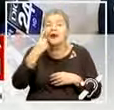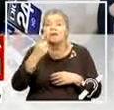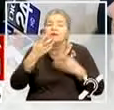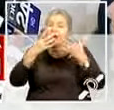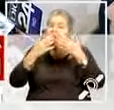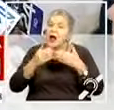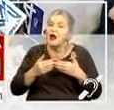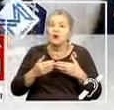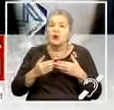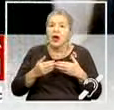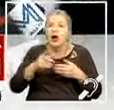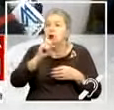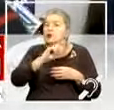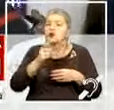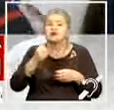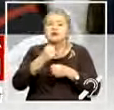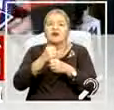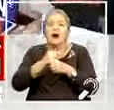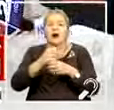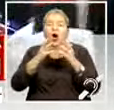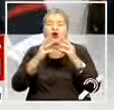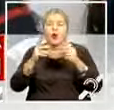nu de a-i afecta pe oameni.